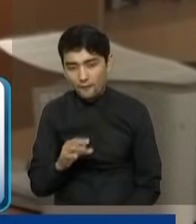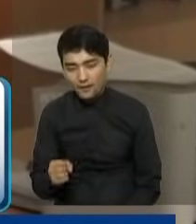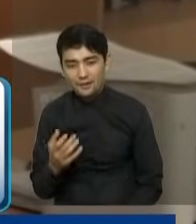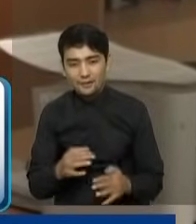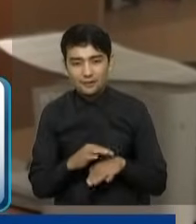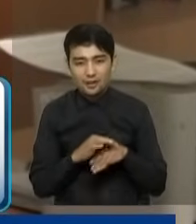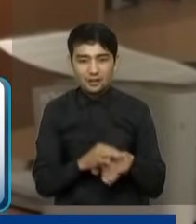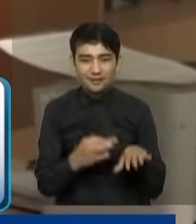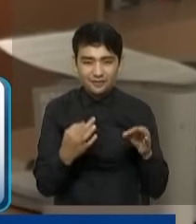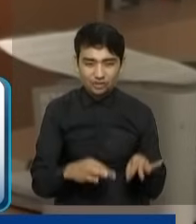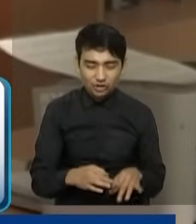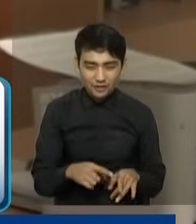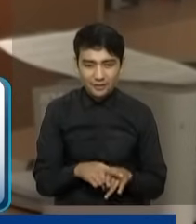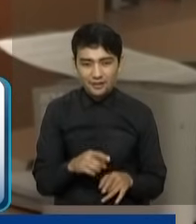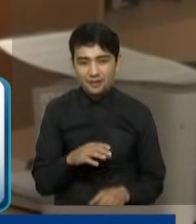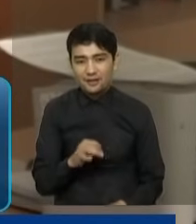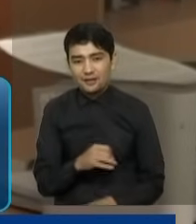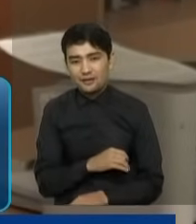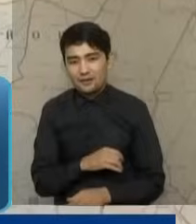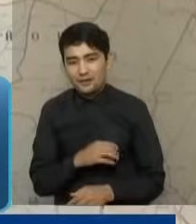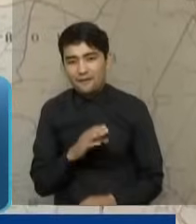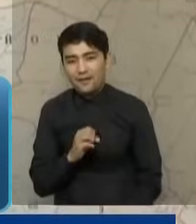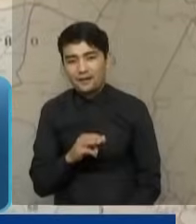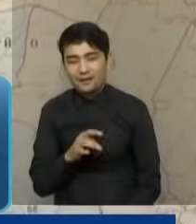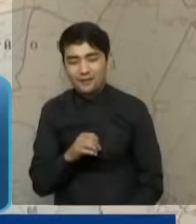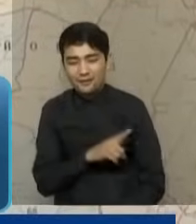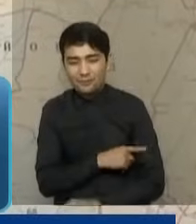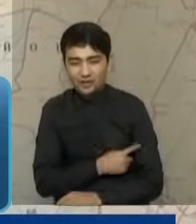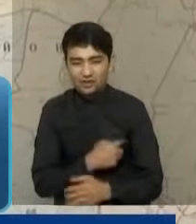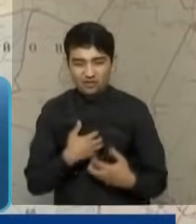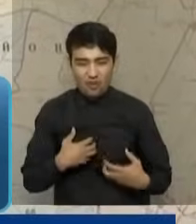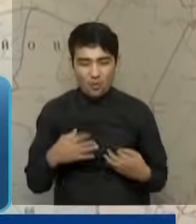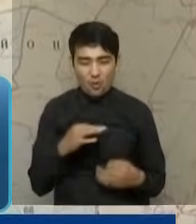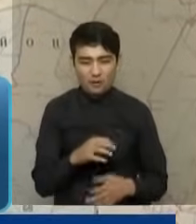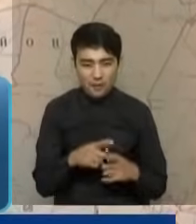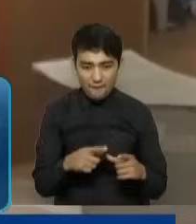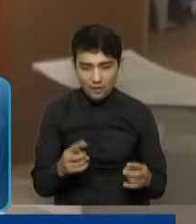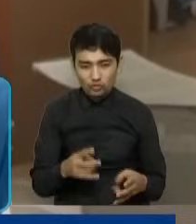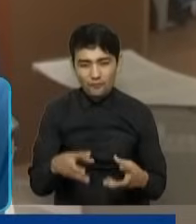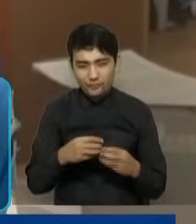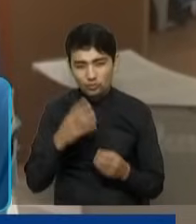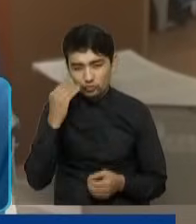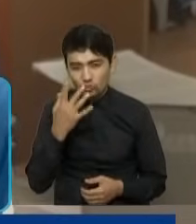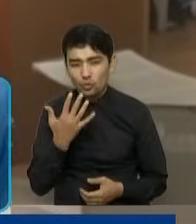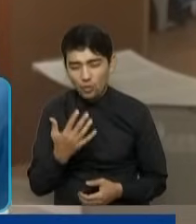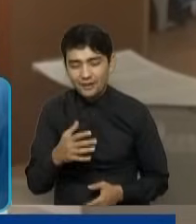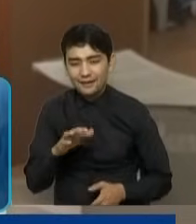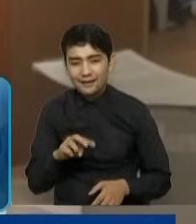провоз, в том числе и ветеринарная справка. Все документы должны быть, смотря от количества и веса